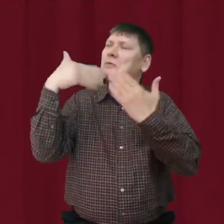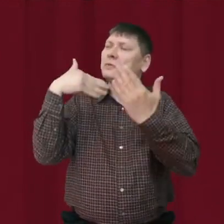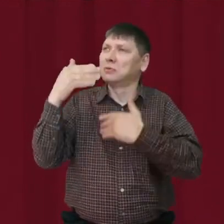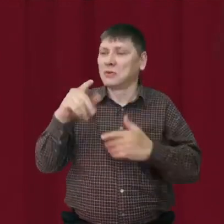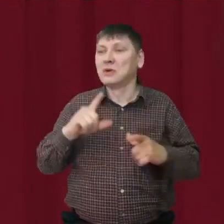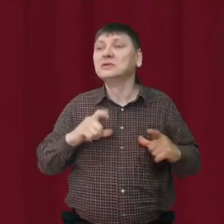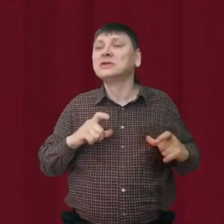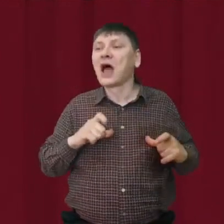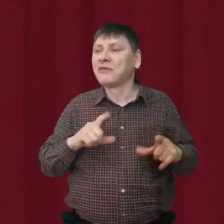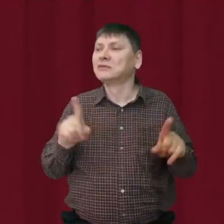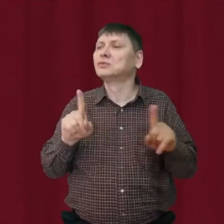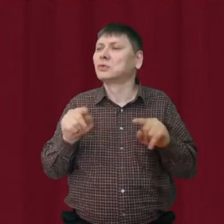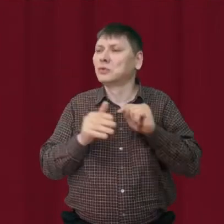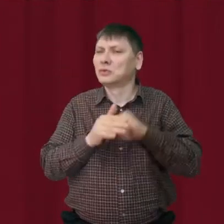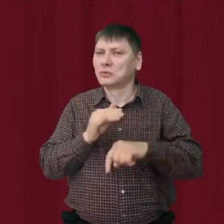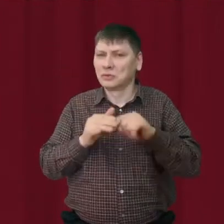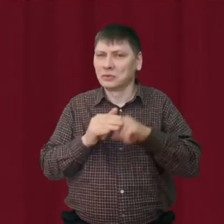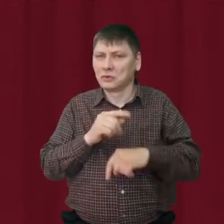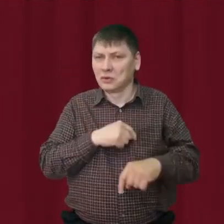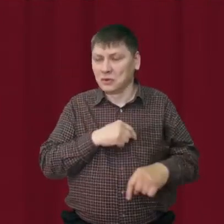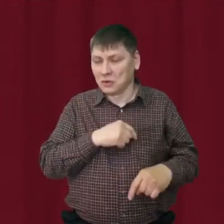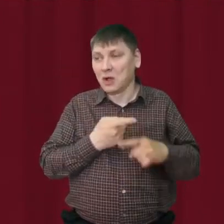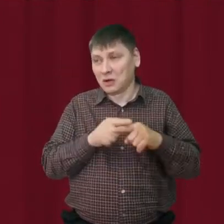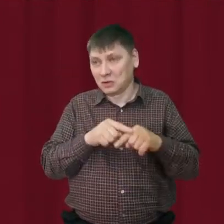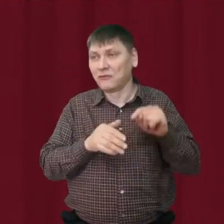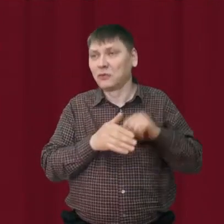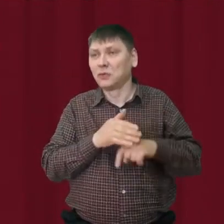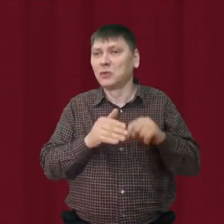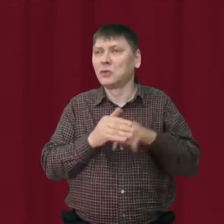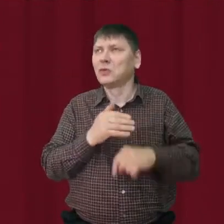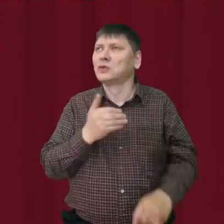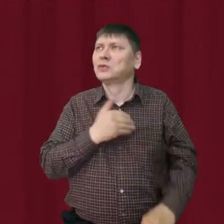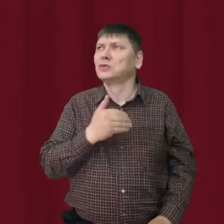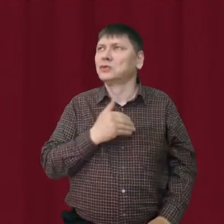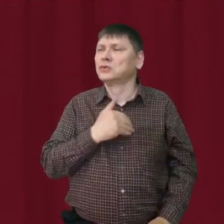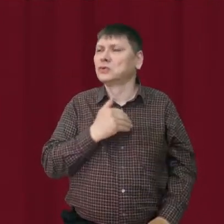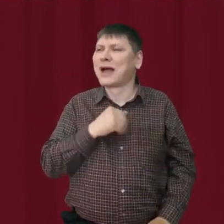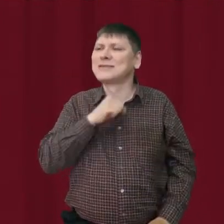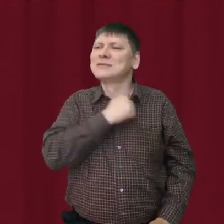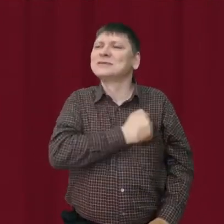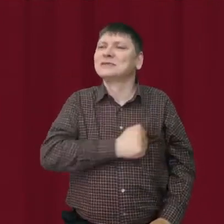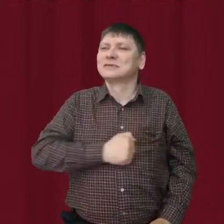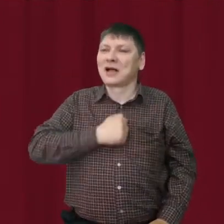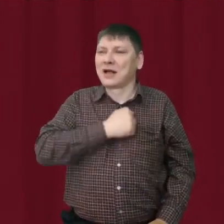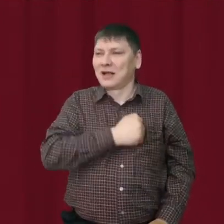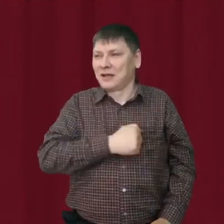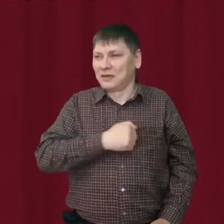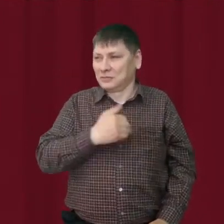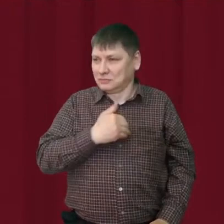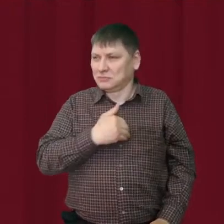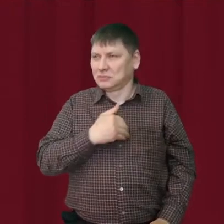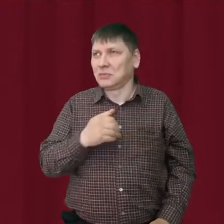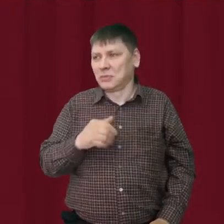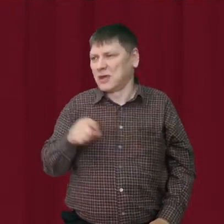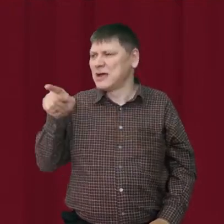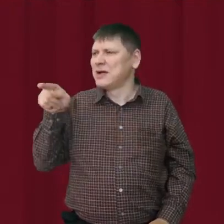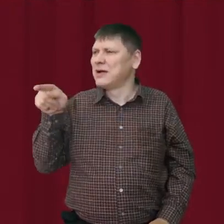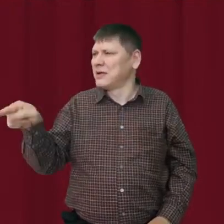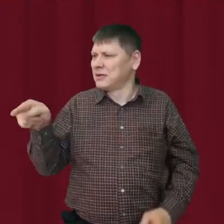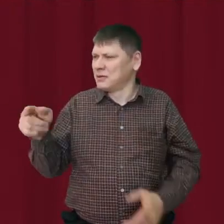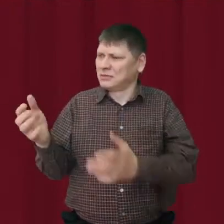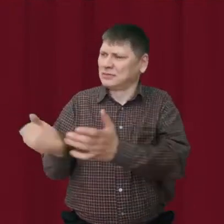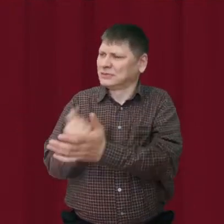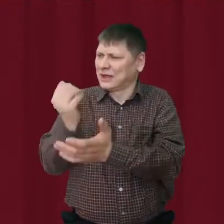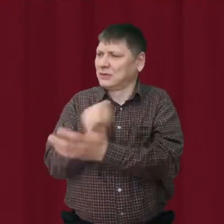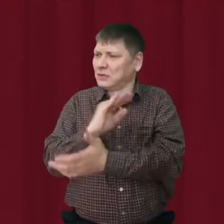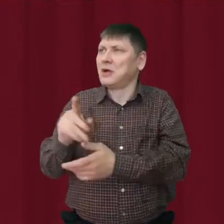сути своей, это внутреннее проявление желания где-то зла. В каком плане? Он не заслужит, а ему так